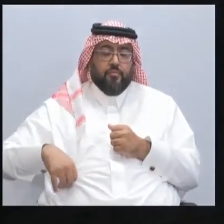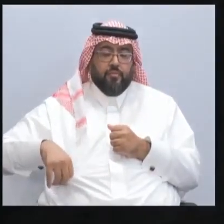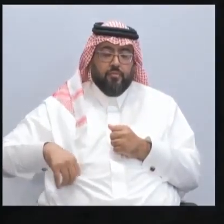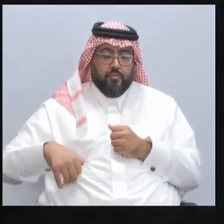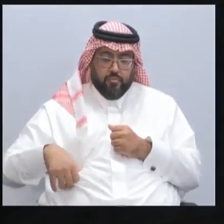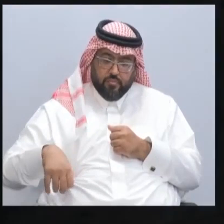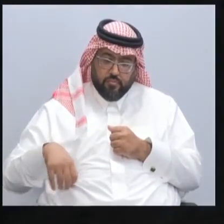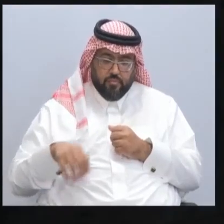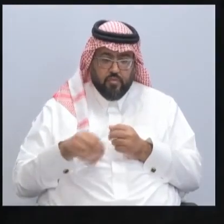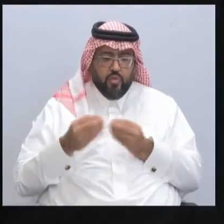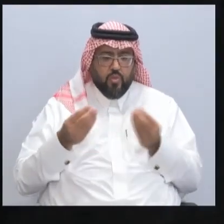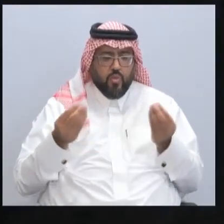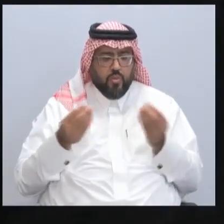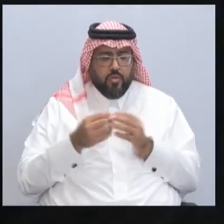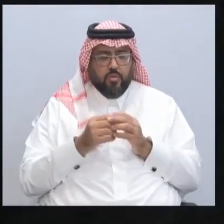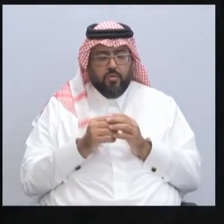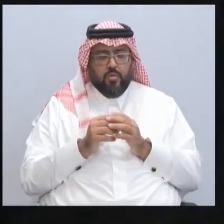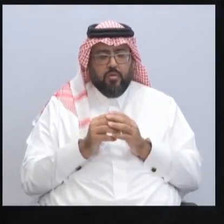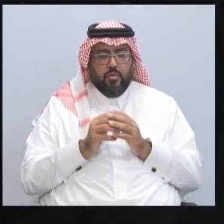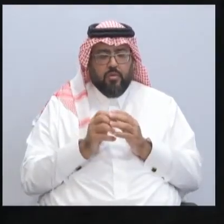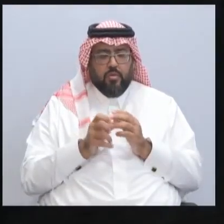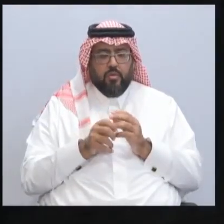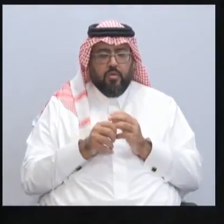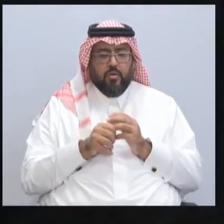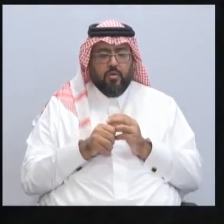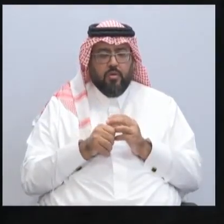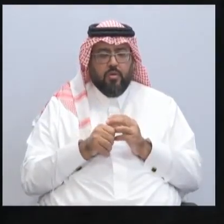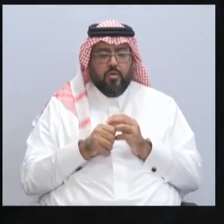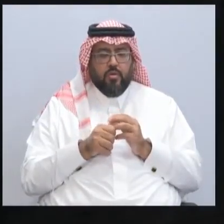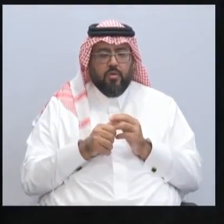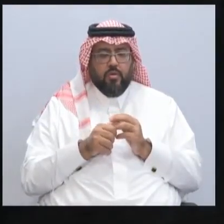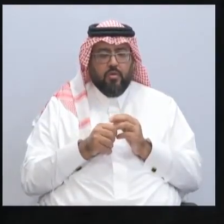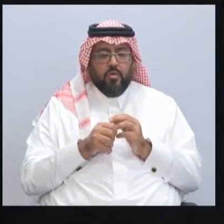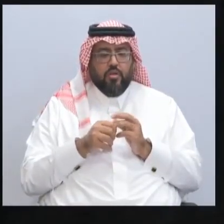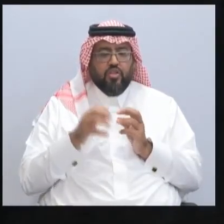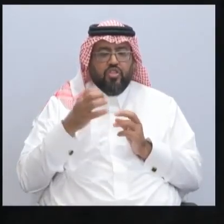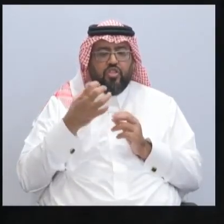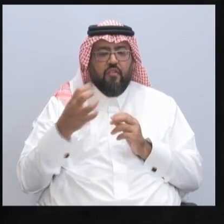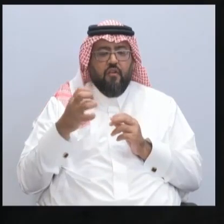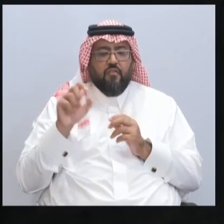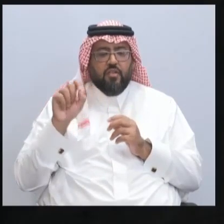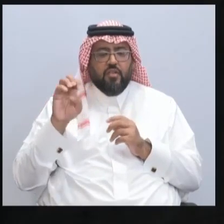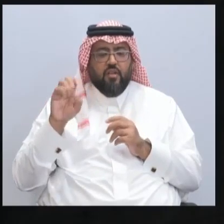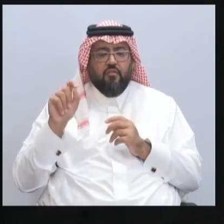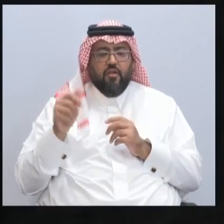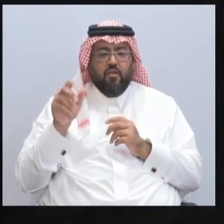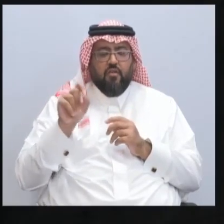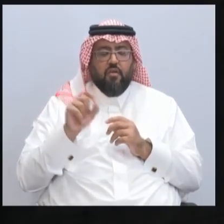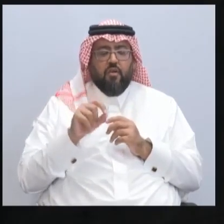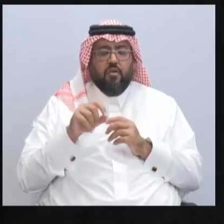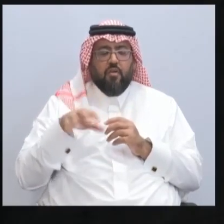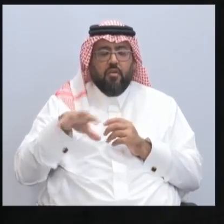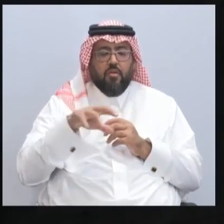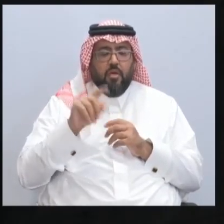التعاون محدوده الموارد بسبب الجفاف وطبيعه